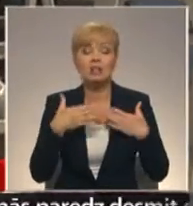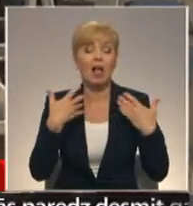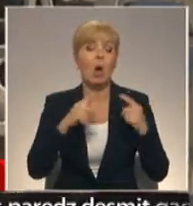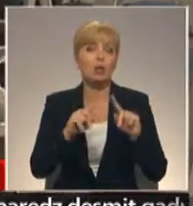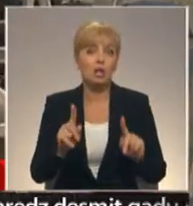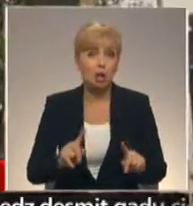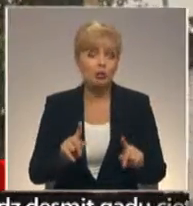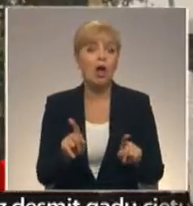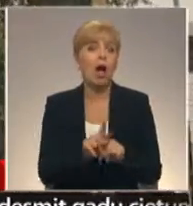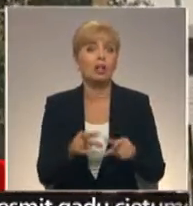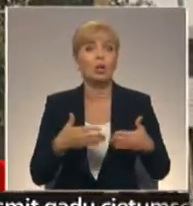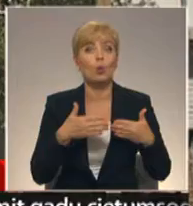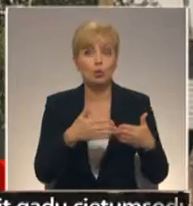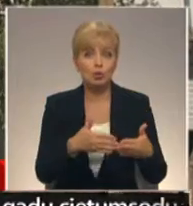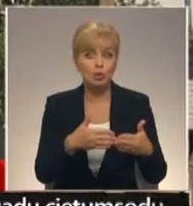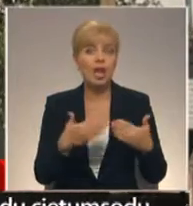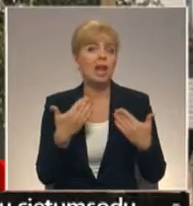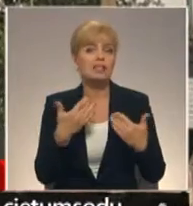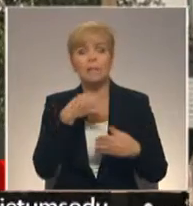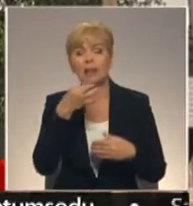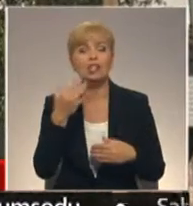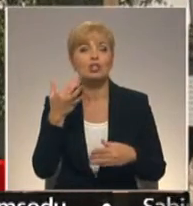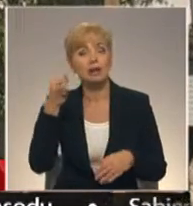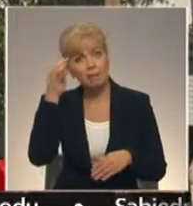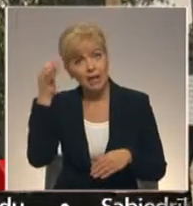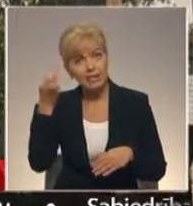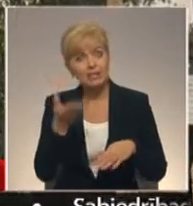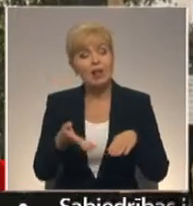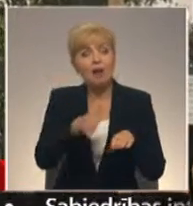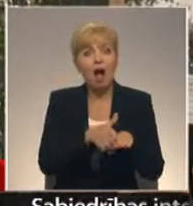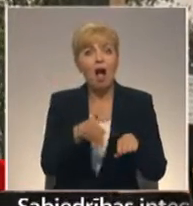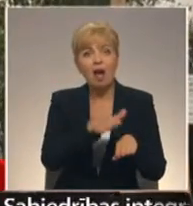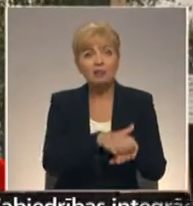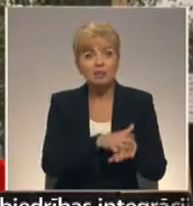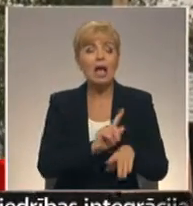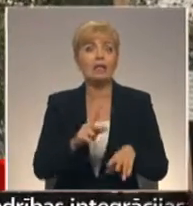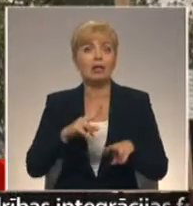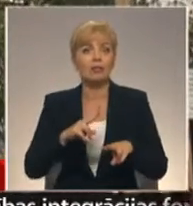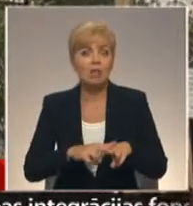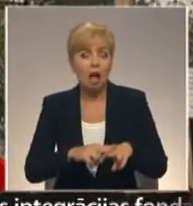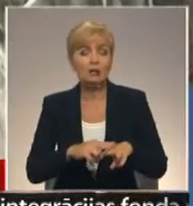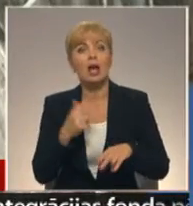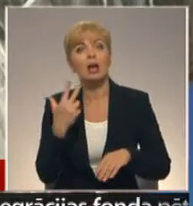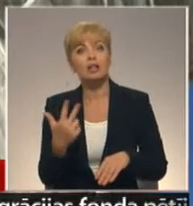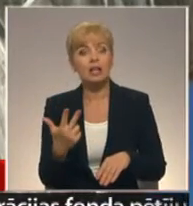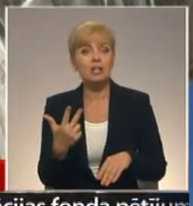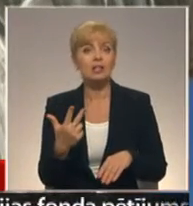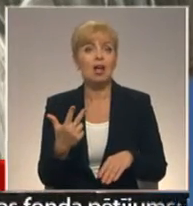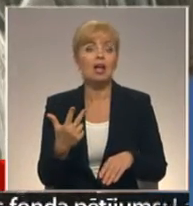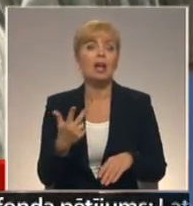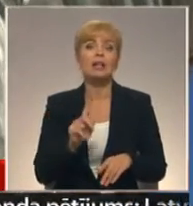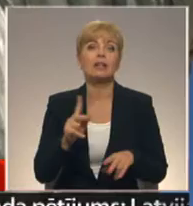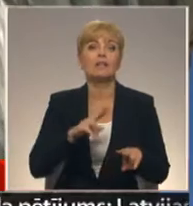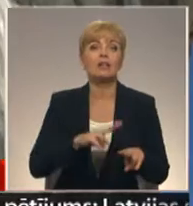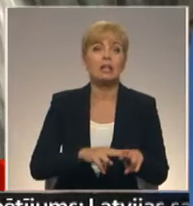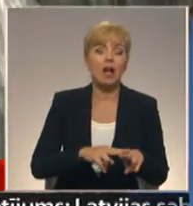tā skaitā kuģis. Es pat nepateikšu, cik precīzi tās kārtas, jo laikam ir, nu, ir vietas, kur viņas varbūt ir trīs vai tikai, un ir